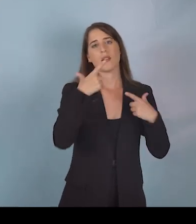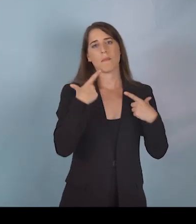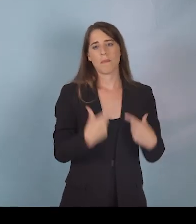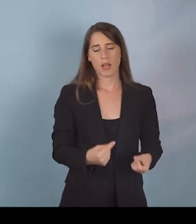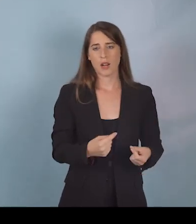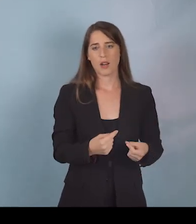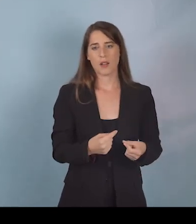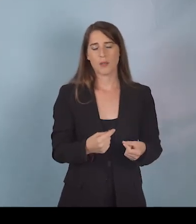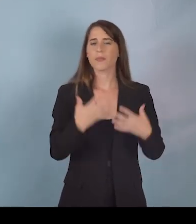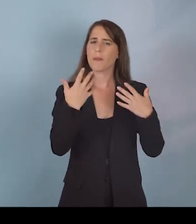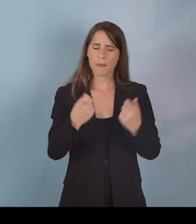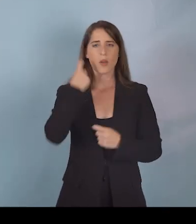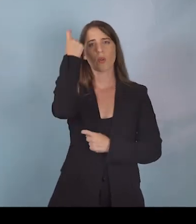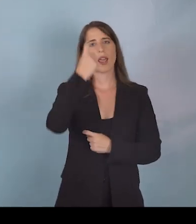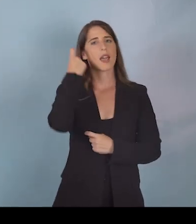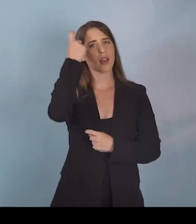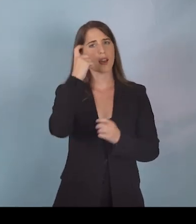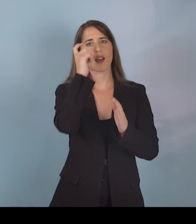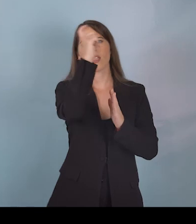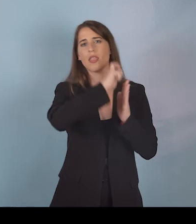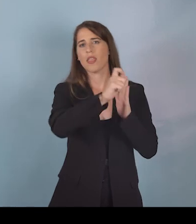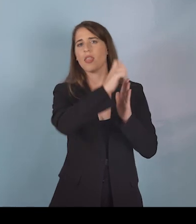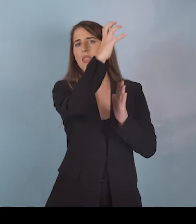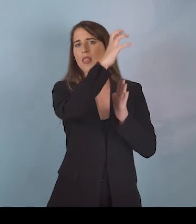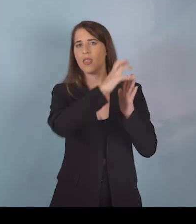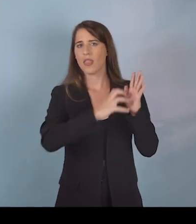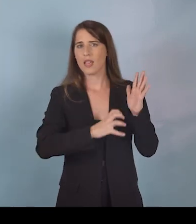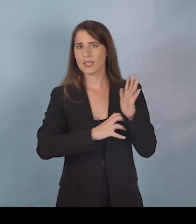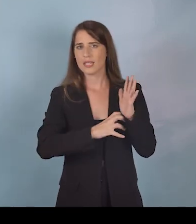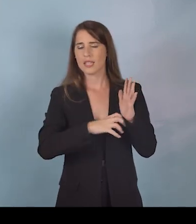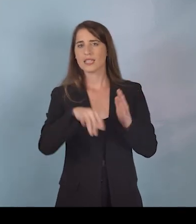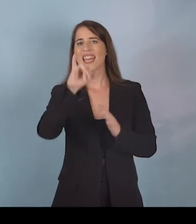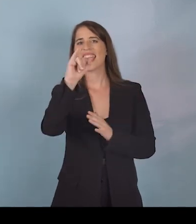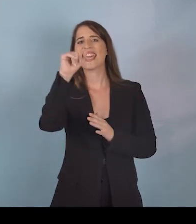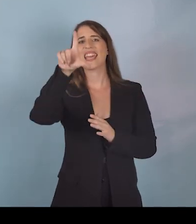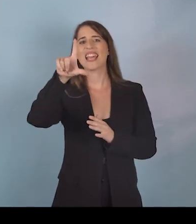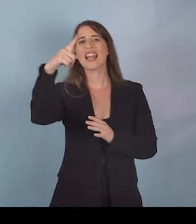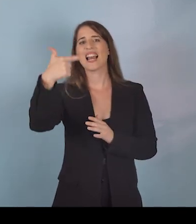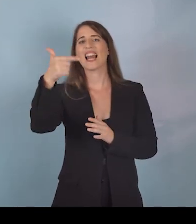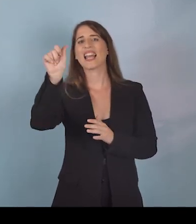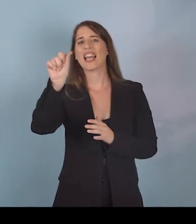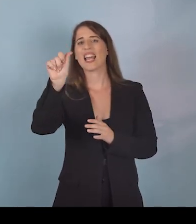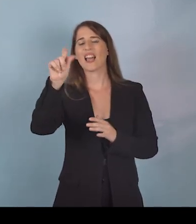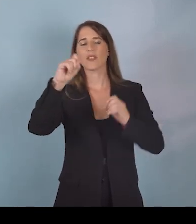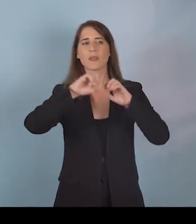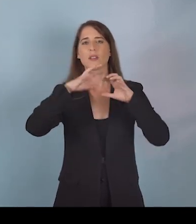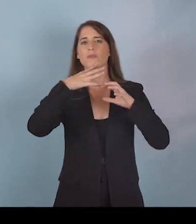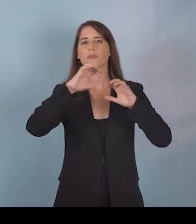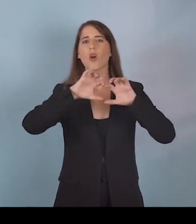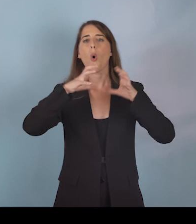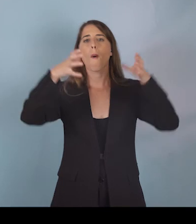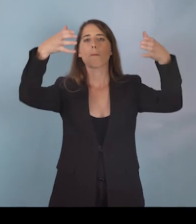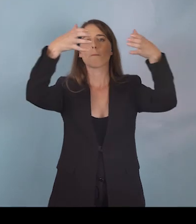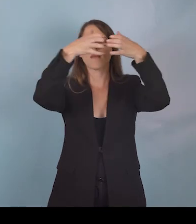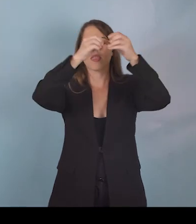διάφορα κράτη-μέλη. Υπάρχουν σχετικές εκθέσεις από την ΙΛΚΑ, που είναι η ομπρέλα των